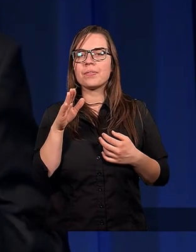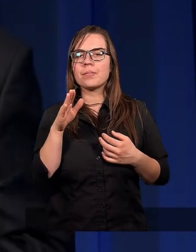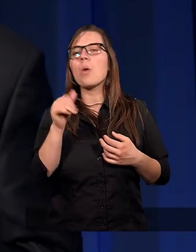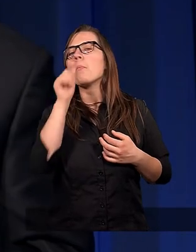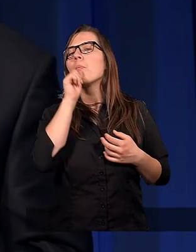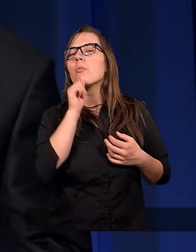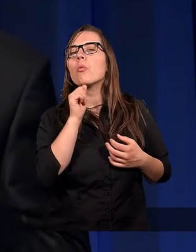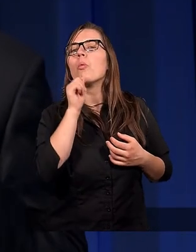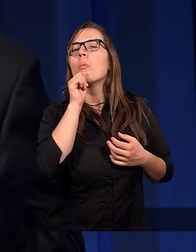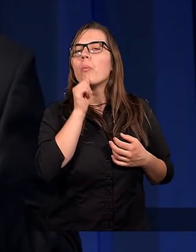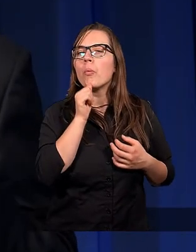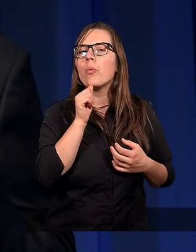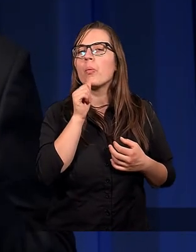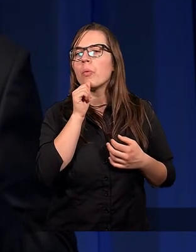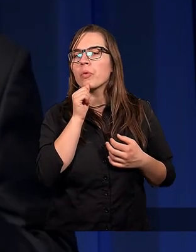próbuje